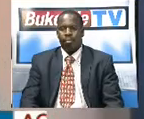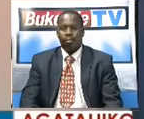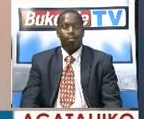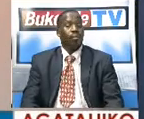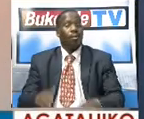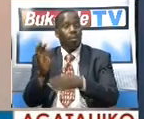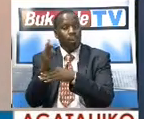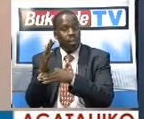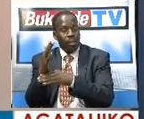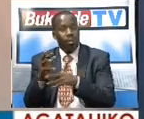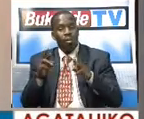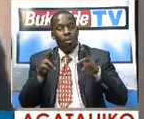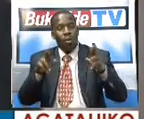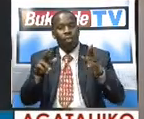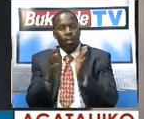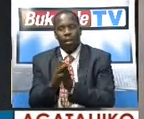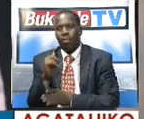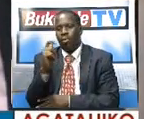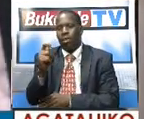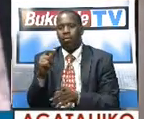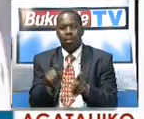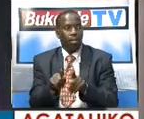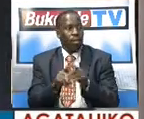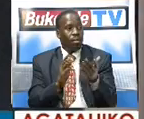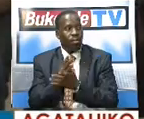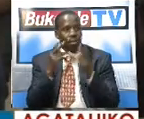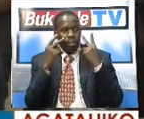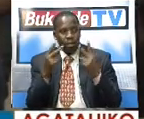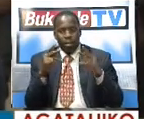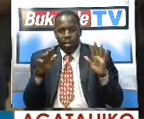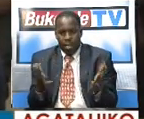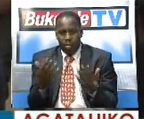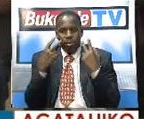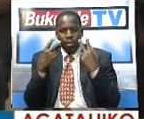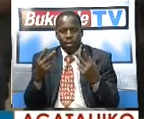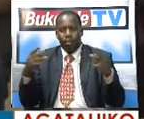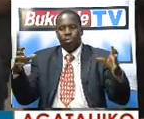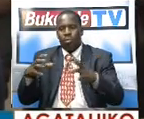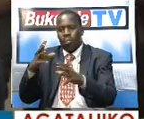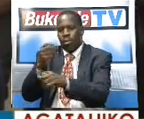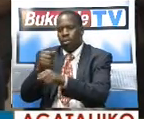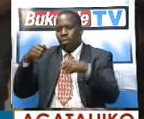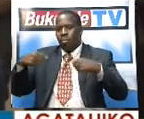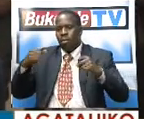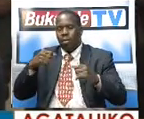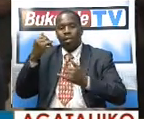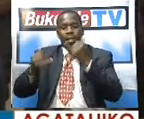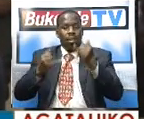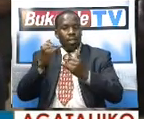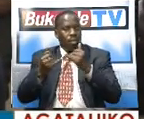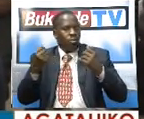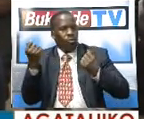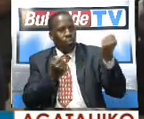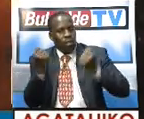Minisita w'ebyenguudo n'entambula Abraham Byandaala okusiima kuno akoledde ku ttendekero ly'abavuzi ba boda boda erya International Driving